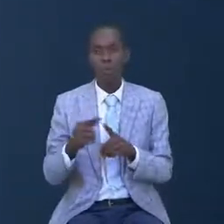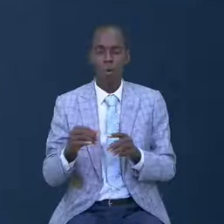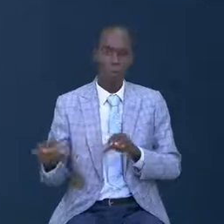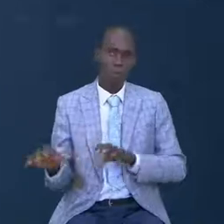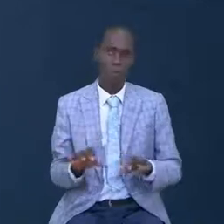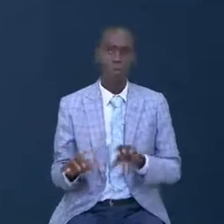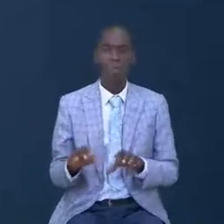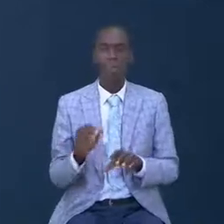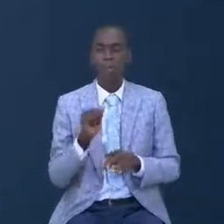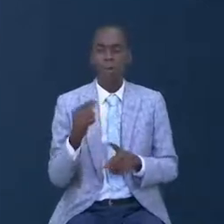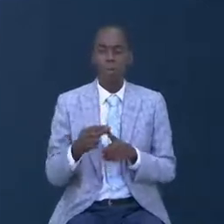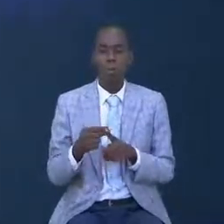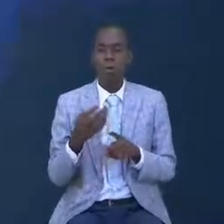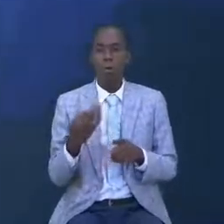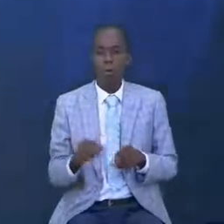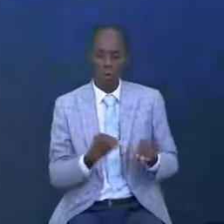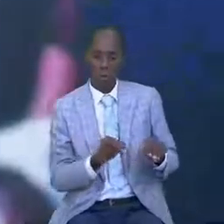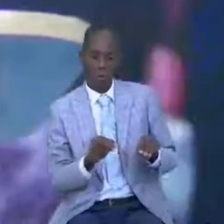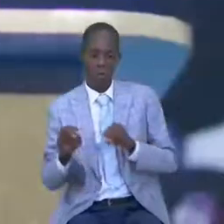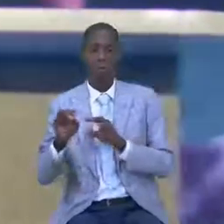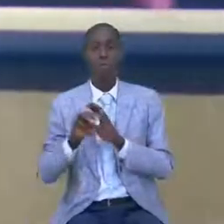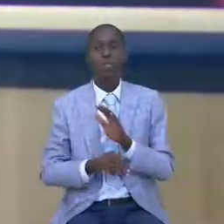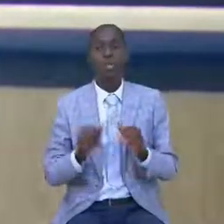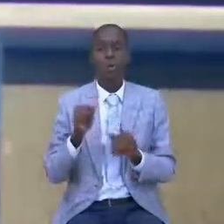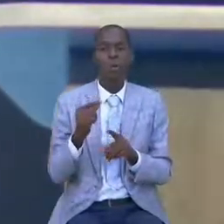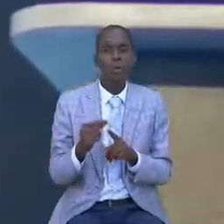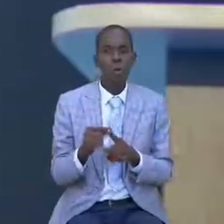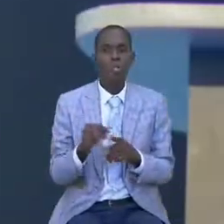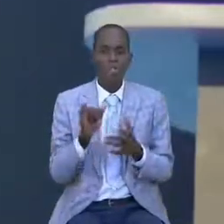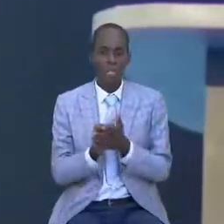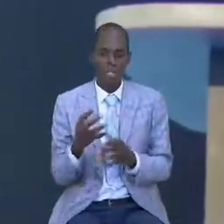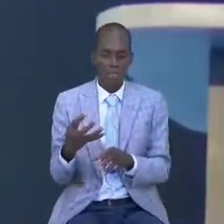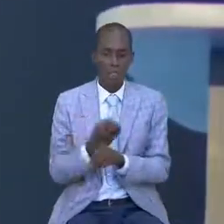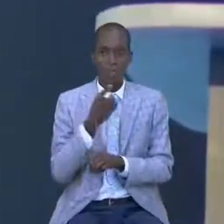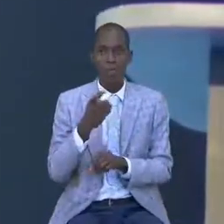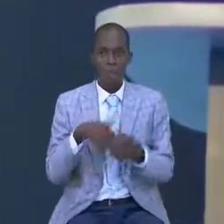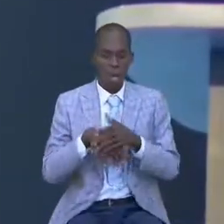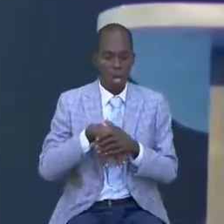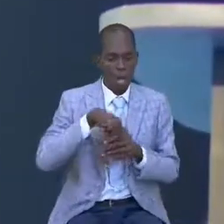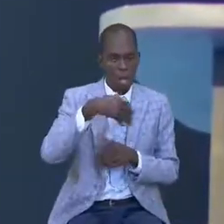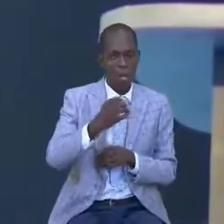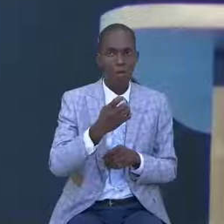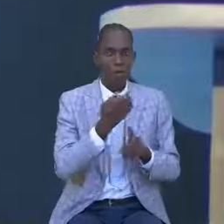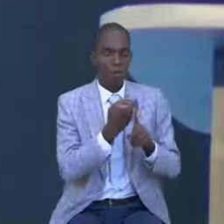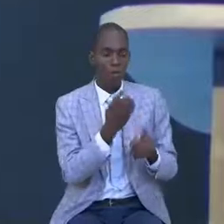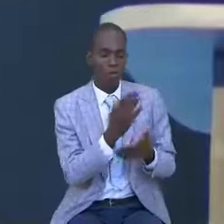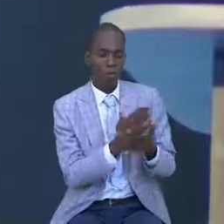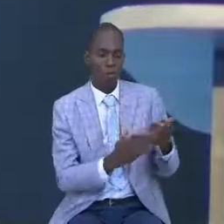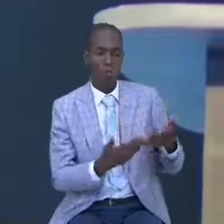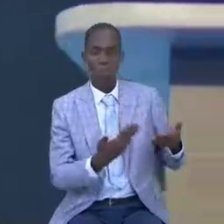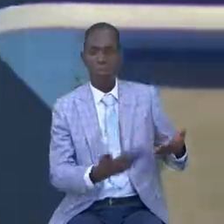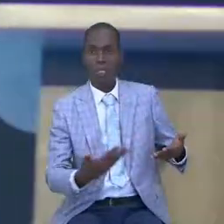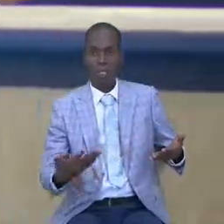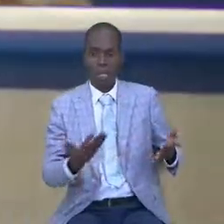Le mot, c'est un mot d'action. C'est un mot de mouvement. C'est un mot de déplacement. C'est un